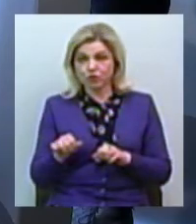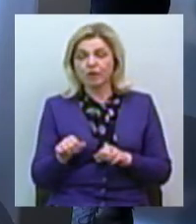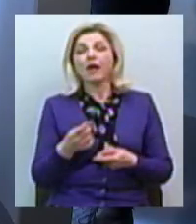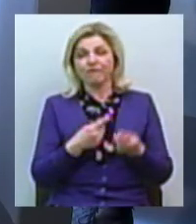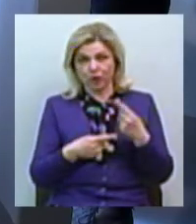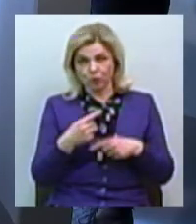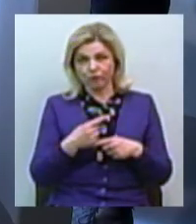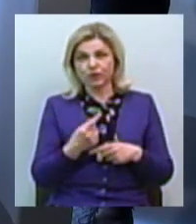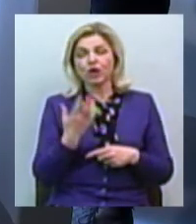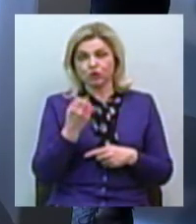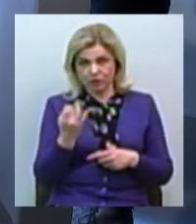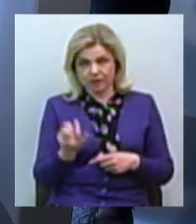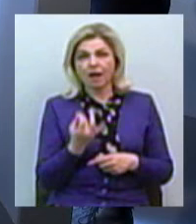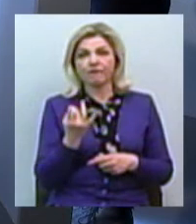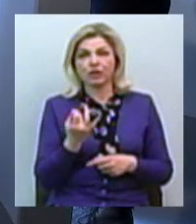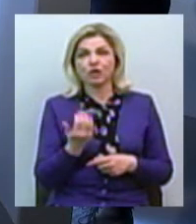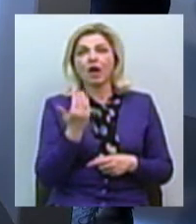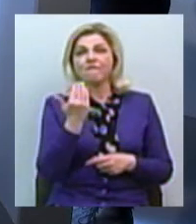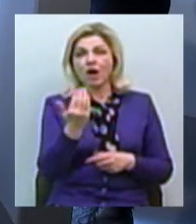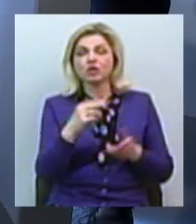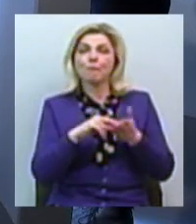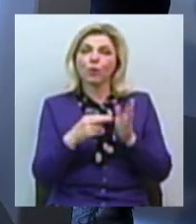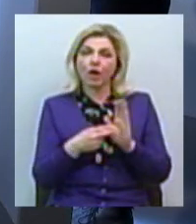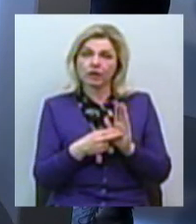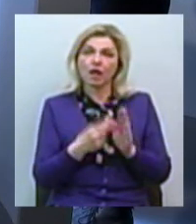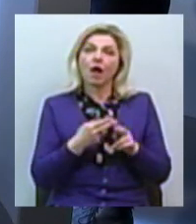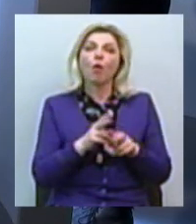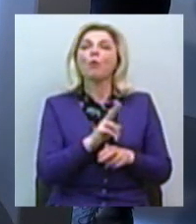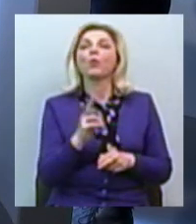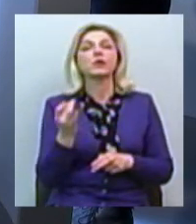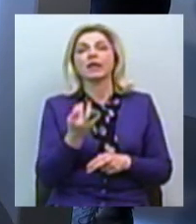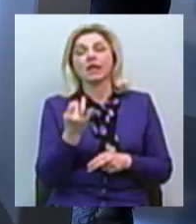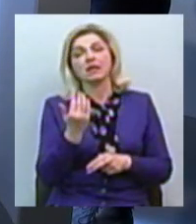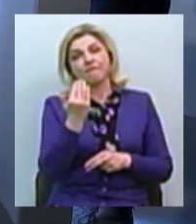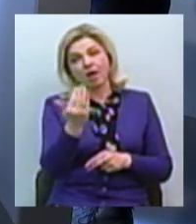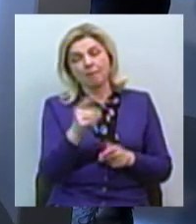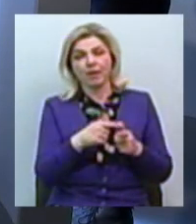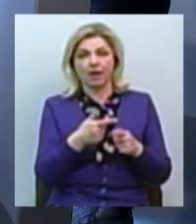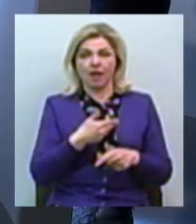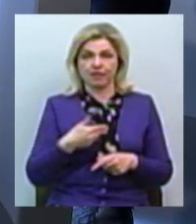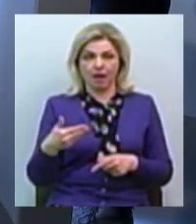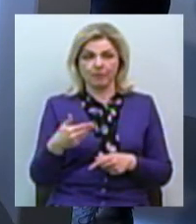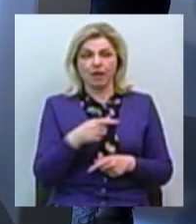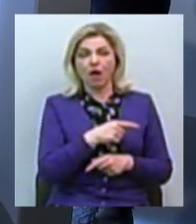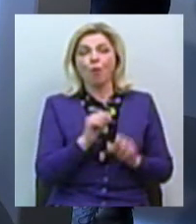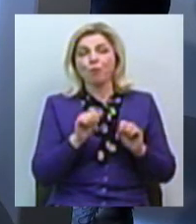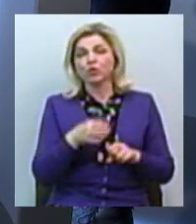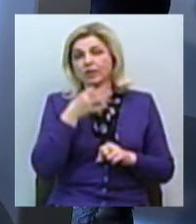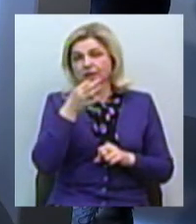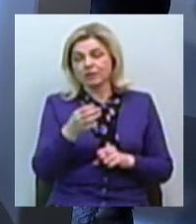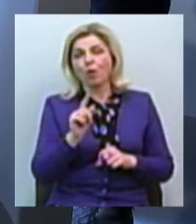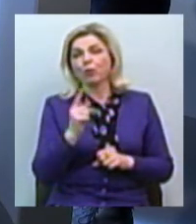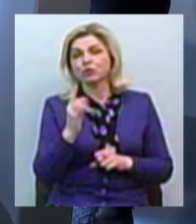це цікавіше вашому проєкту чи нам? No. Я, може, почну з того, чому Миколаївщина. Знайомство